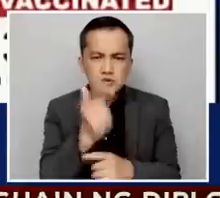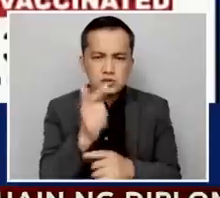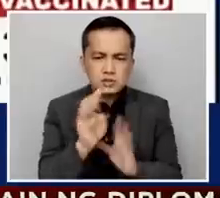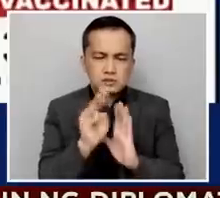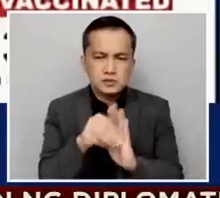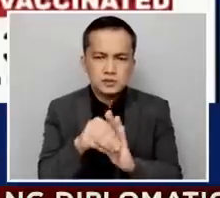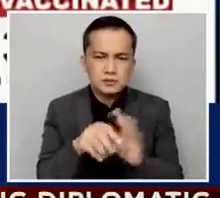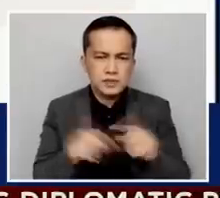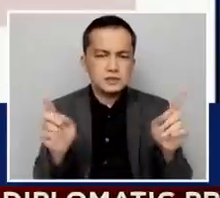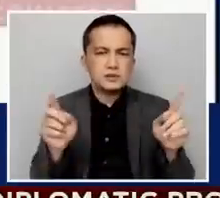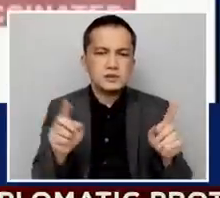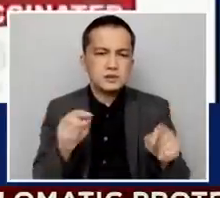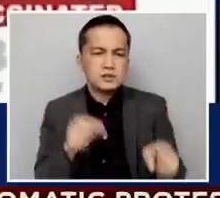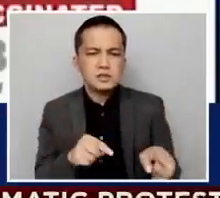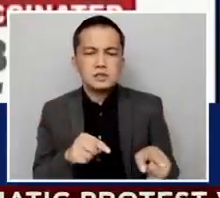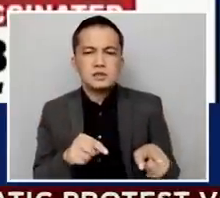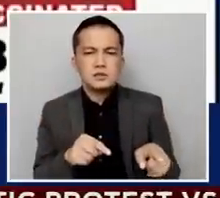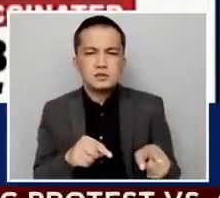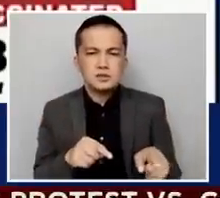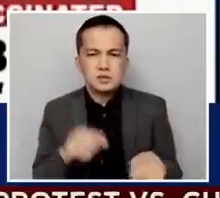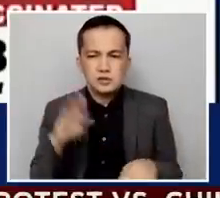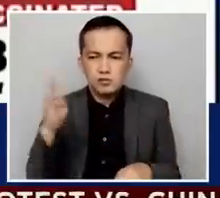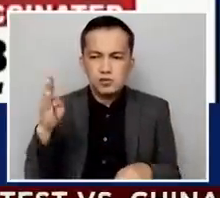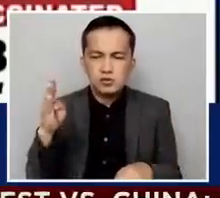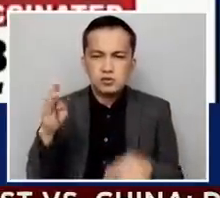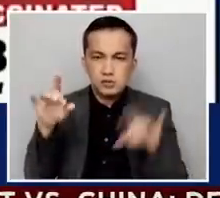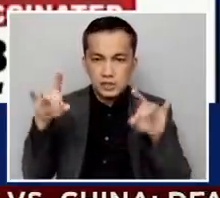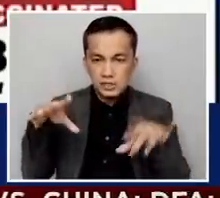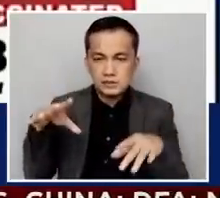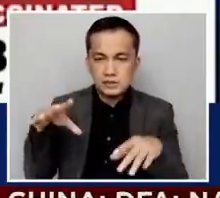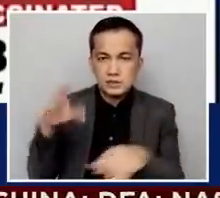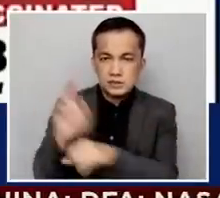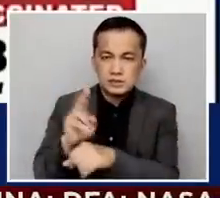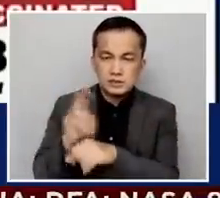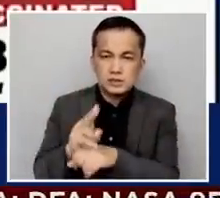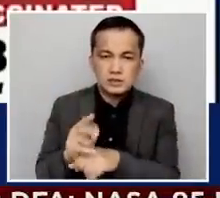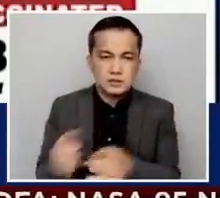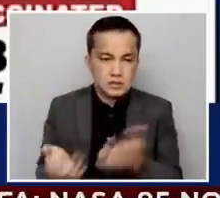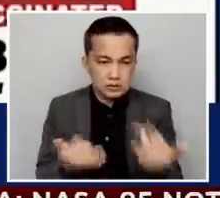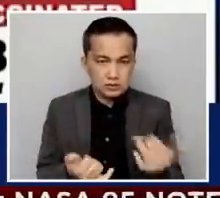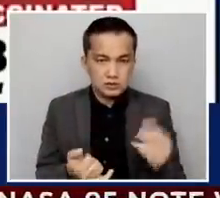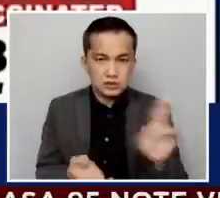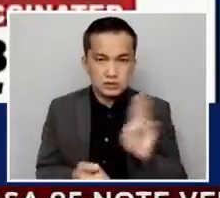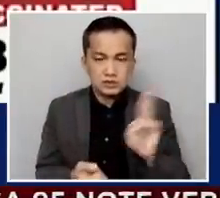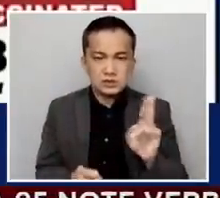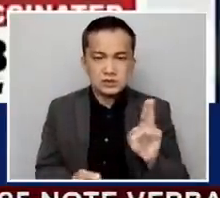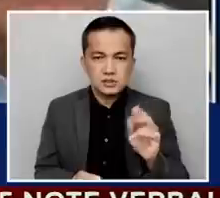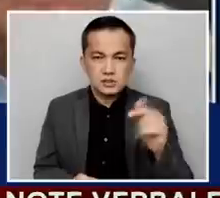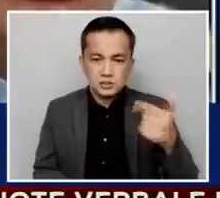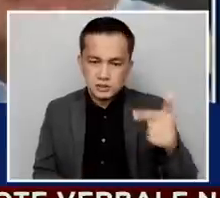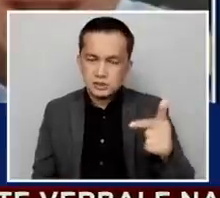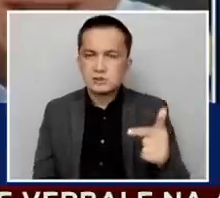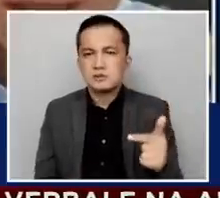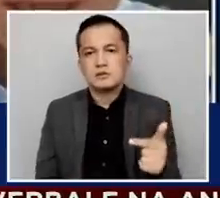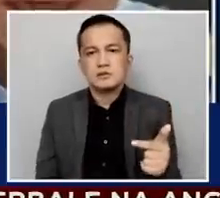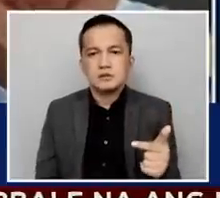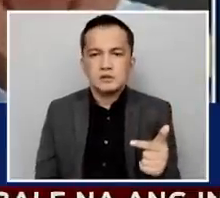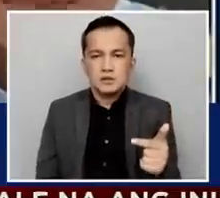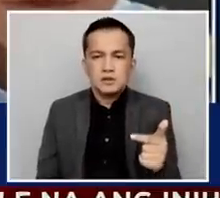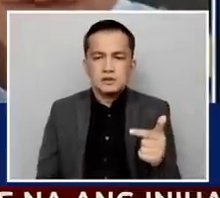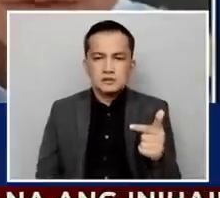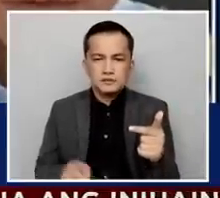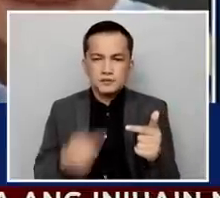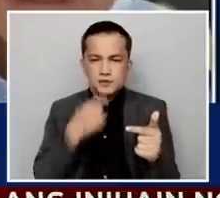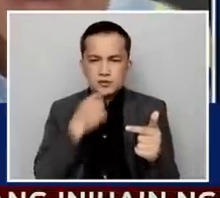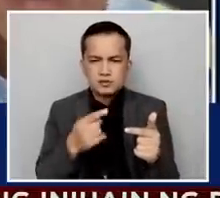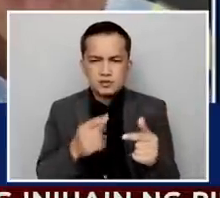lang ang difference is that blue lights ito na ginamit, ang ngayon ang ginamit nila is green. Where in fact, ang